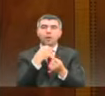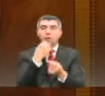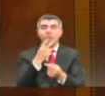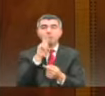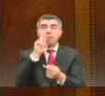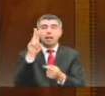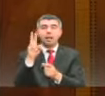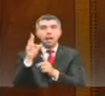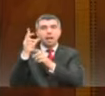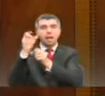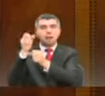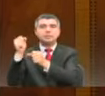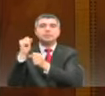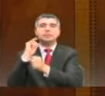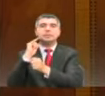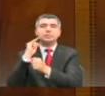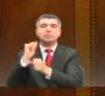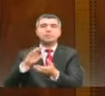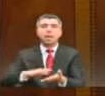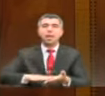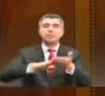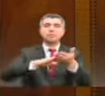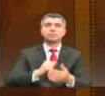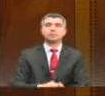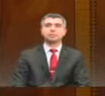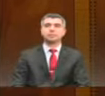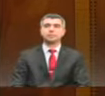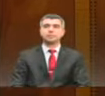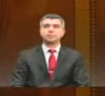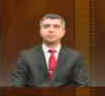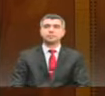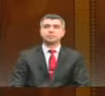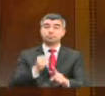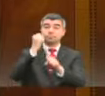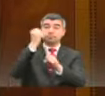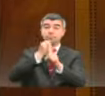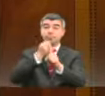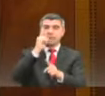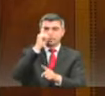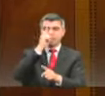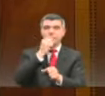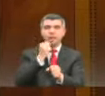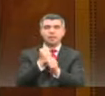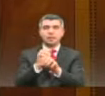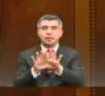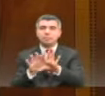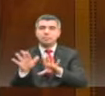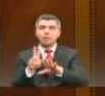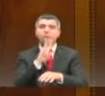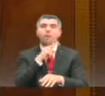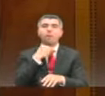الملك ولتطلعات المواطن المغربي. وستعمل الحكومة على تحقيق